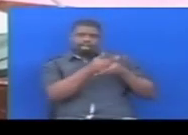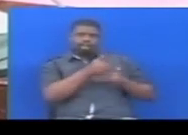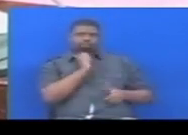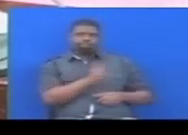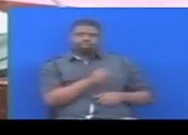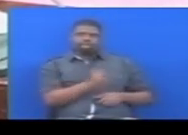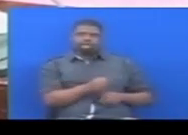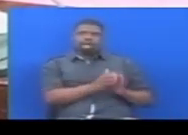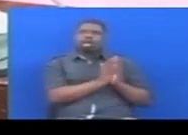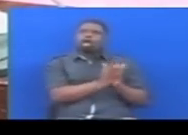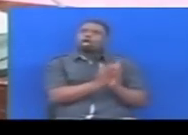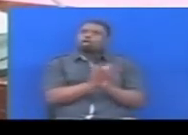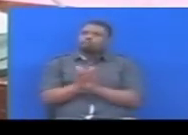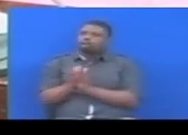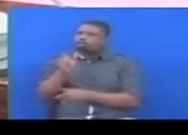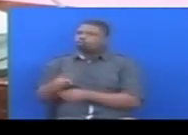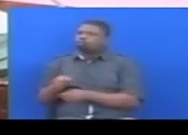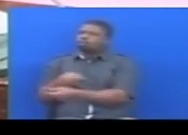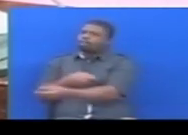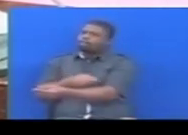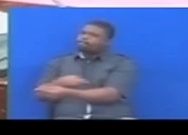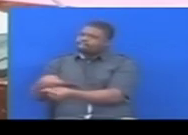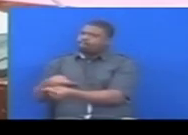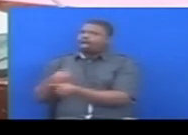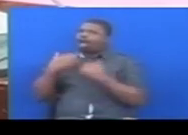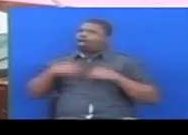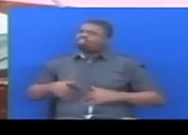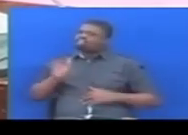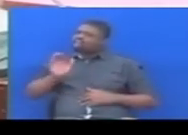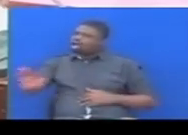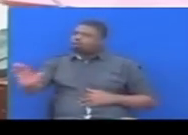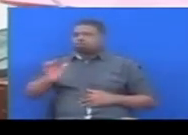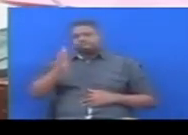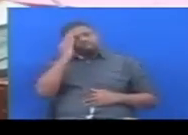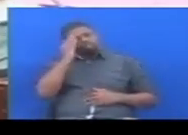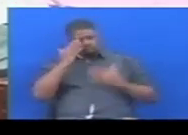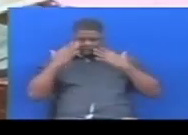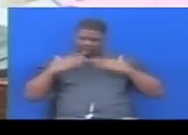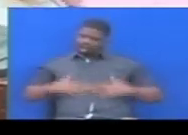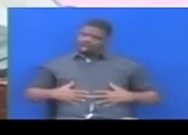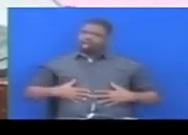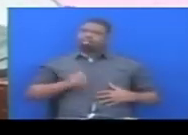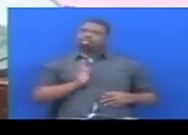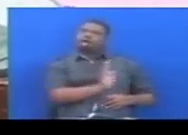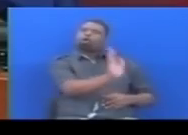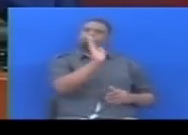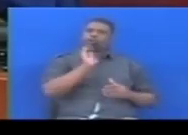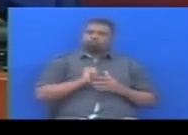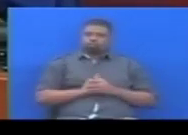wote kuendelea kupima afya zao ili watambue hali zao na kuchukua hatua stahiki.